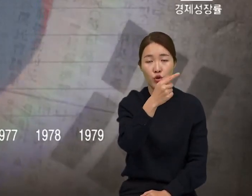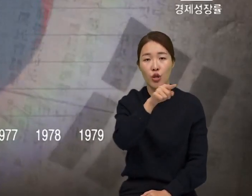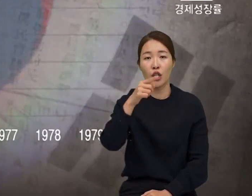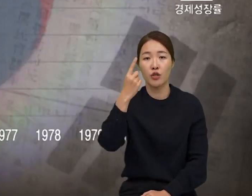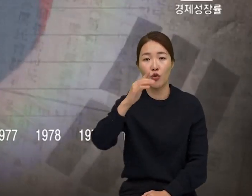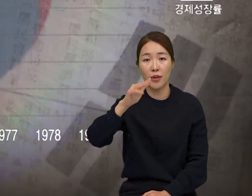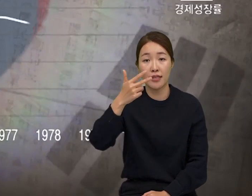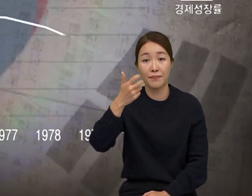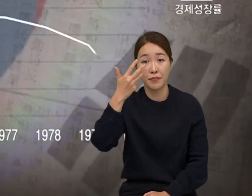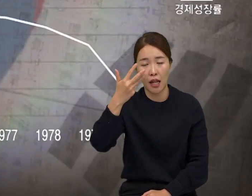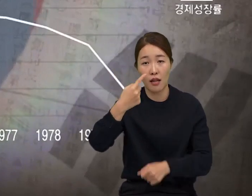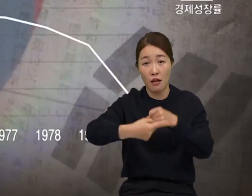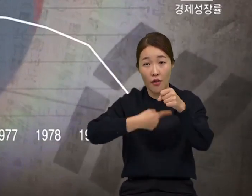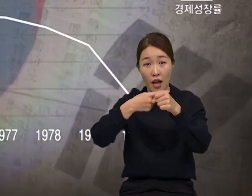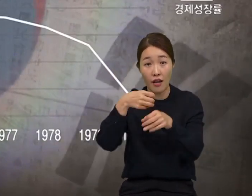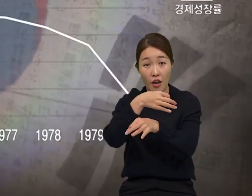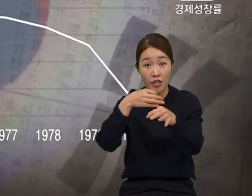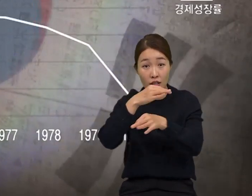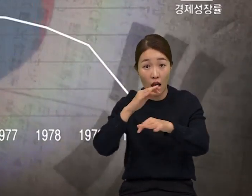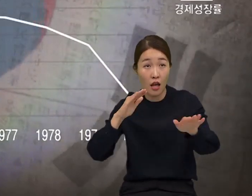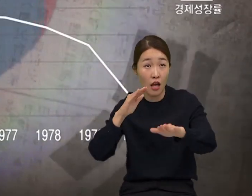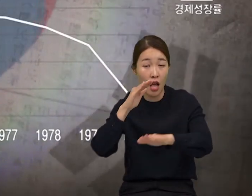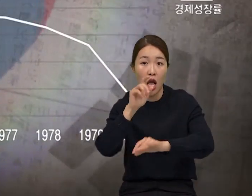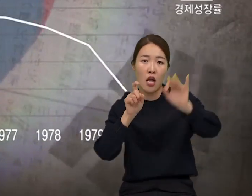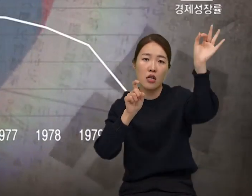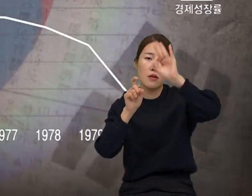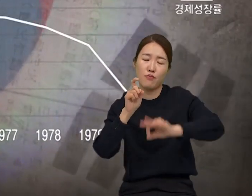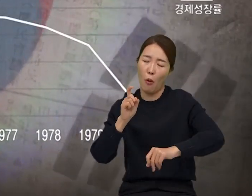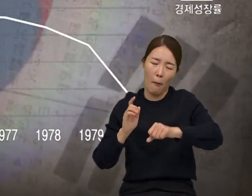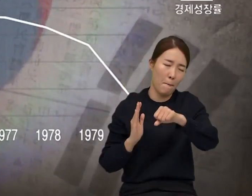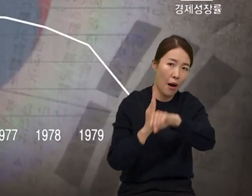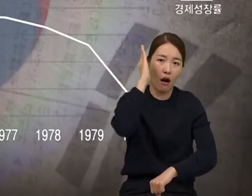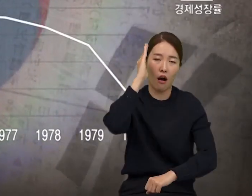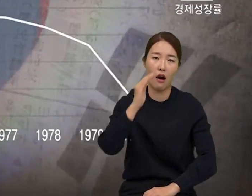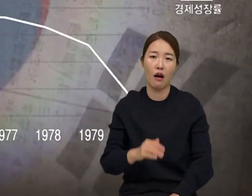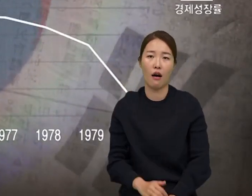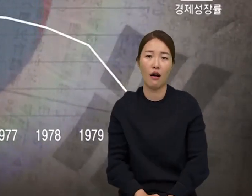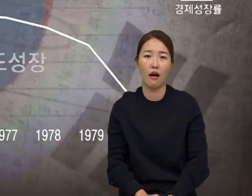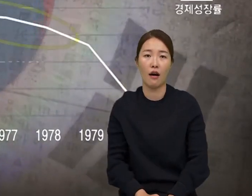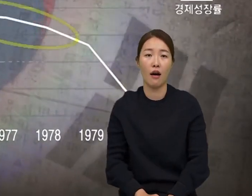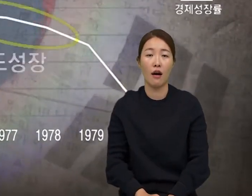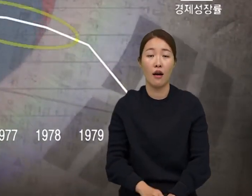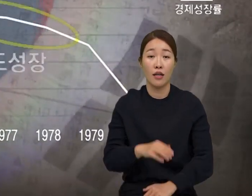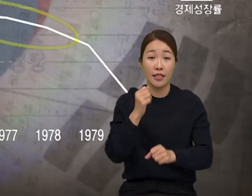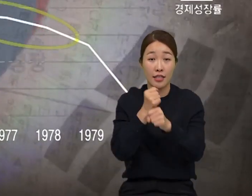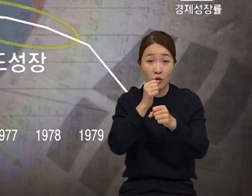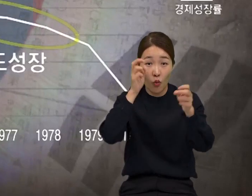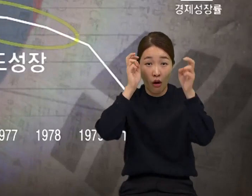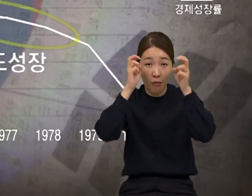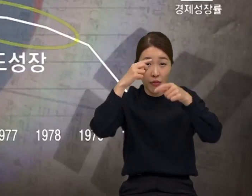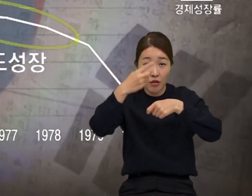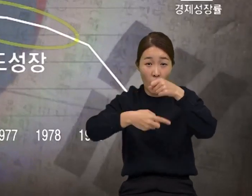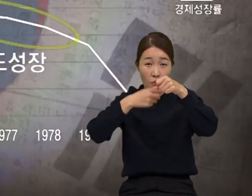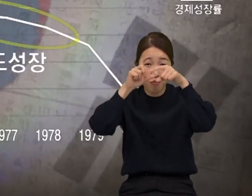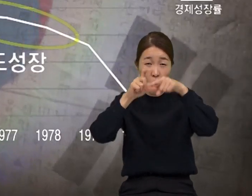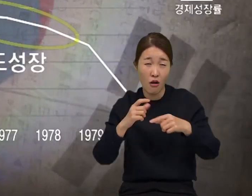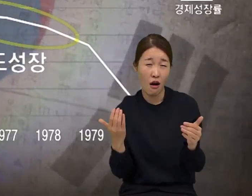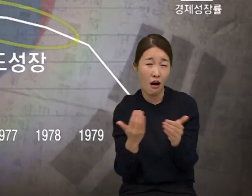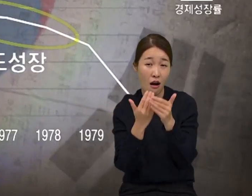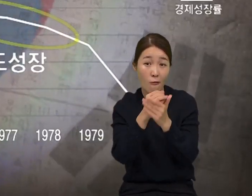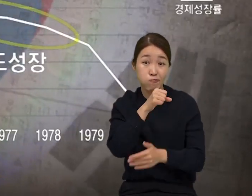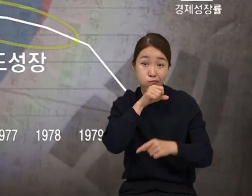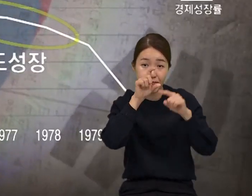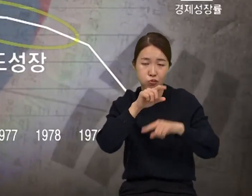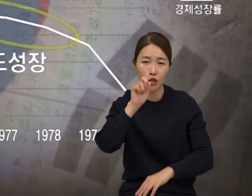1976년에서 1978년에 연간 경제 성장률은 10%를 넘었다. 그 기간